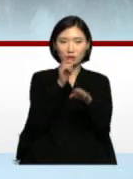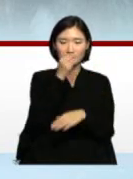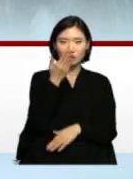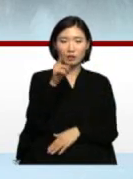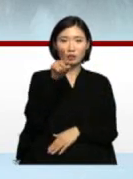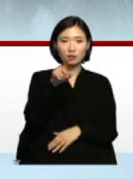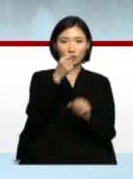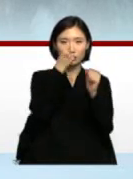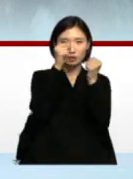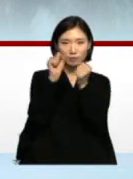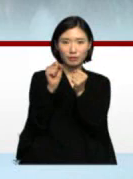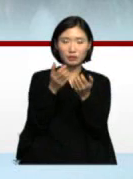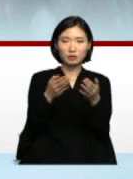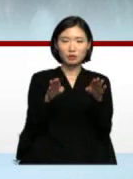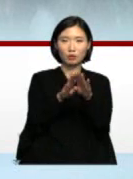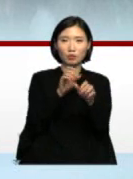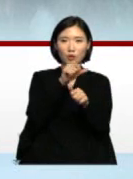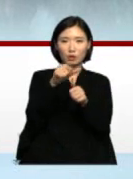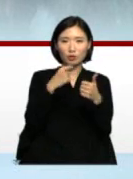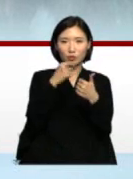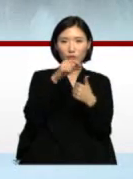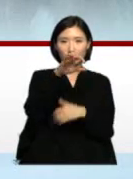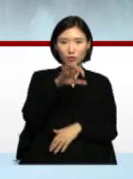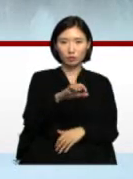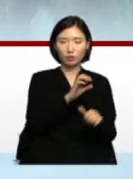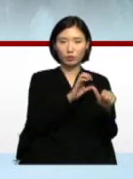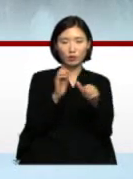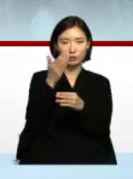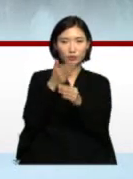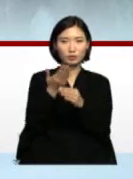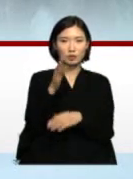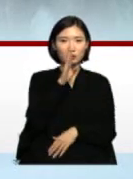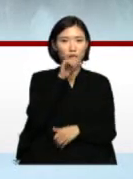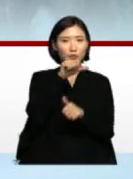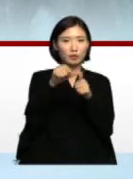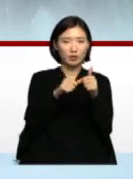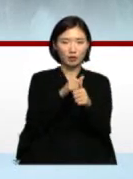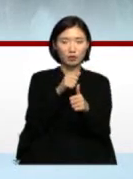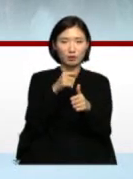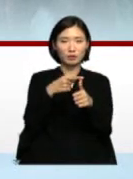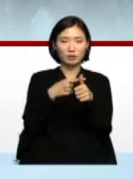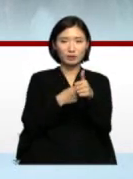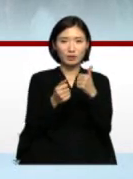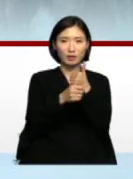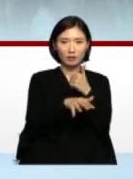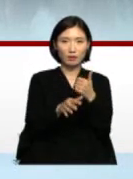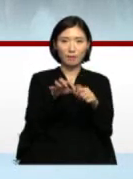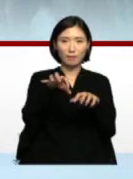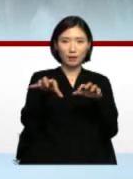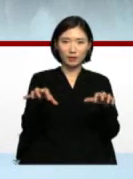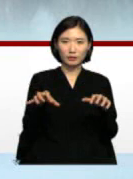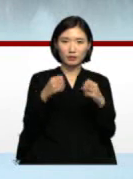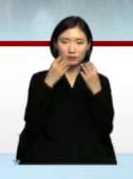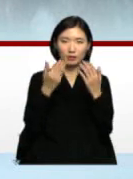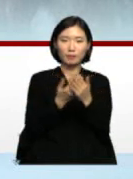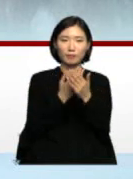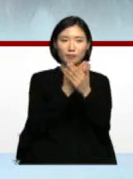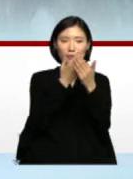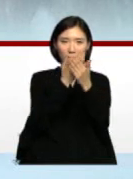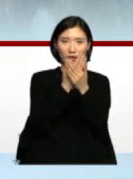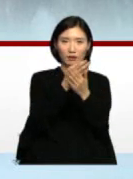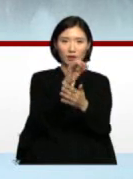기피 시설들을 환경교육의 장으로 활용하고 있는데요. 친환경 생태마을로 거듭나고 있는 일원동의